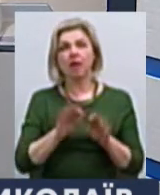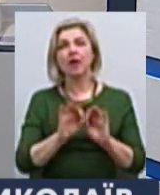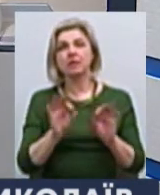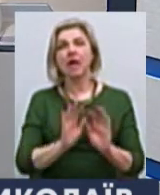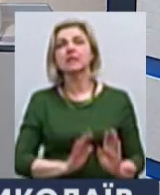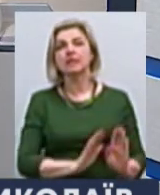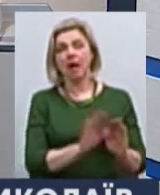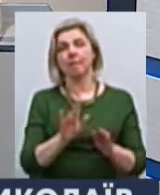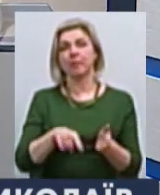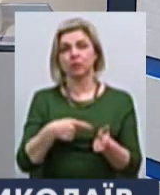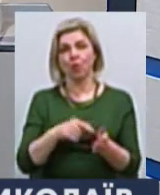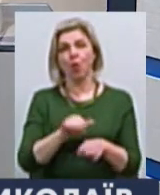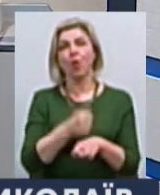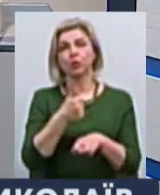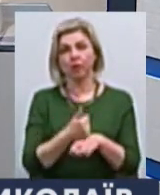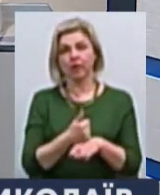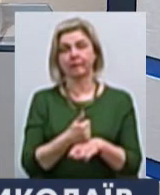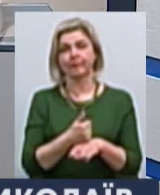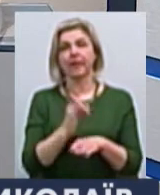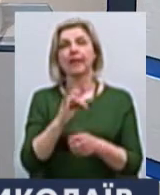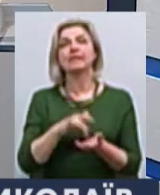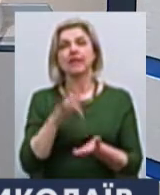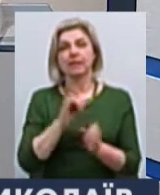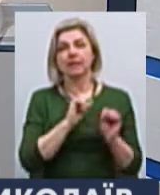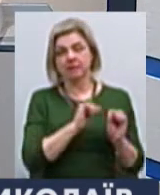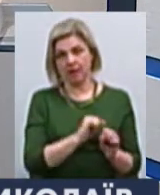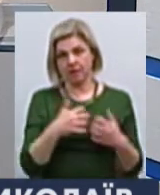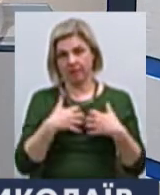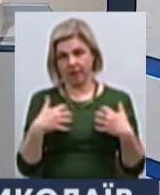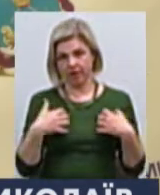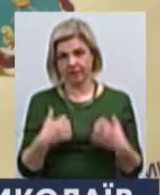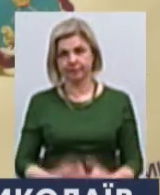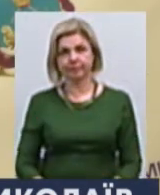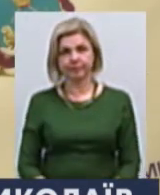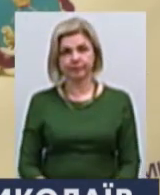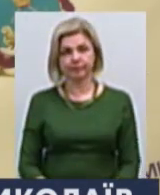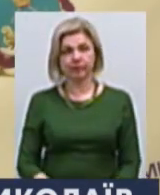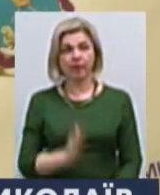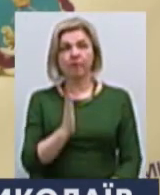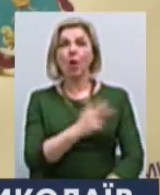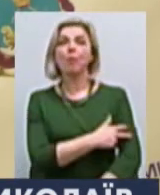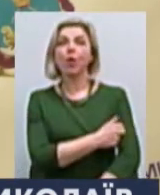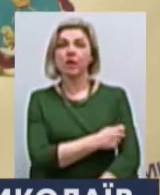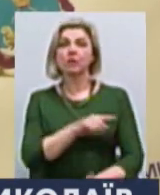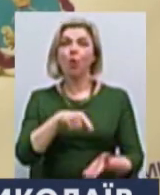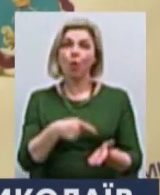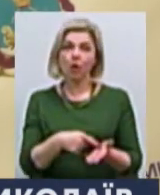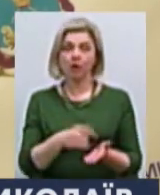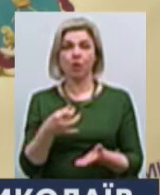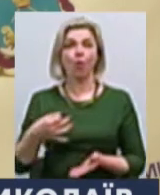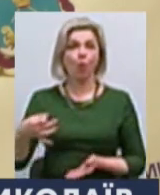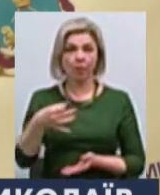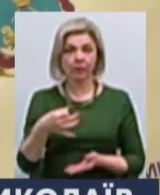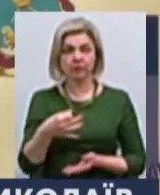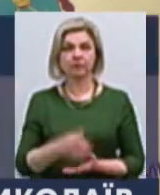Степанець та директор комунального підприємства «Центр захисту тварин» Олександр Голобродський. В лікарнях міста і області є необхідні.